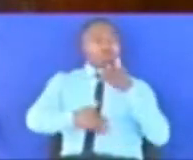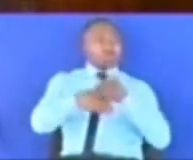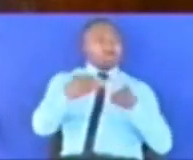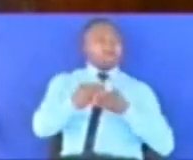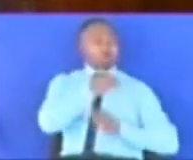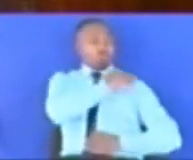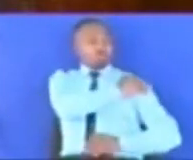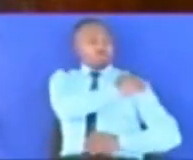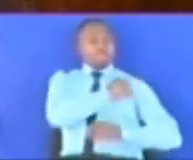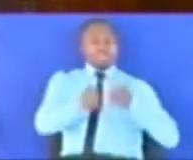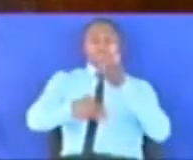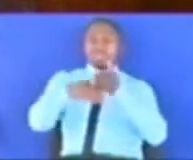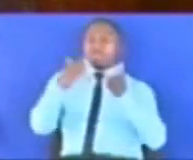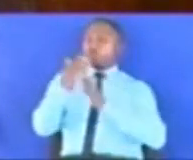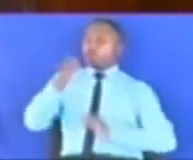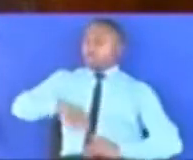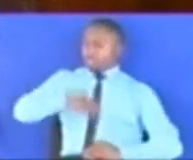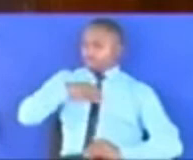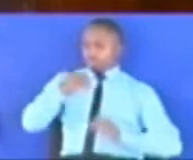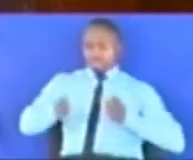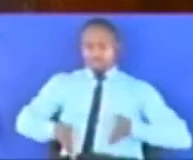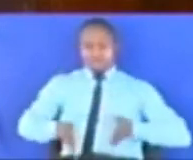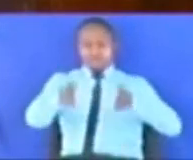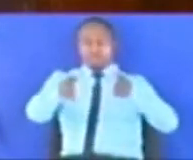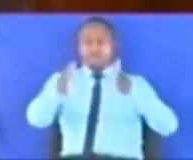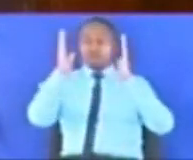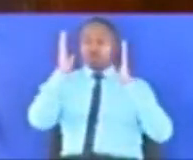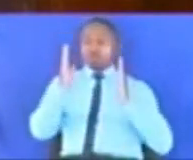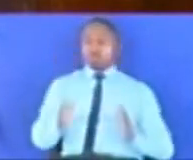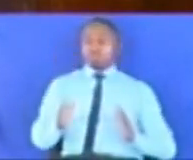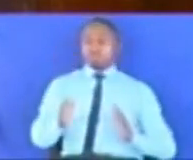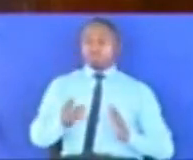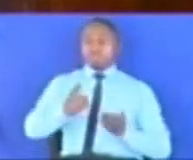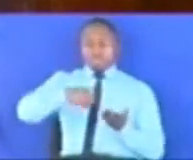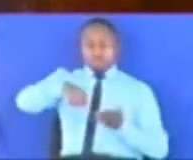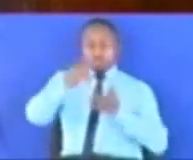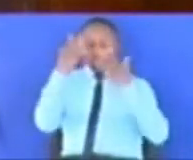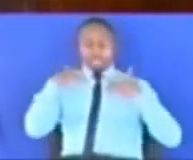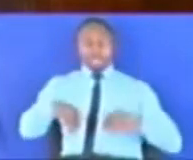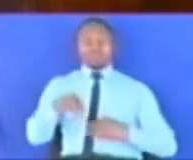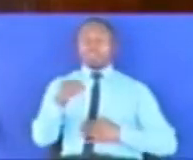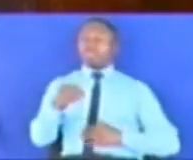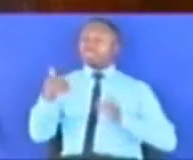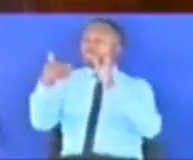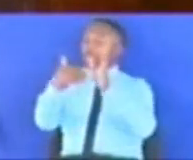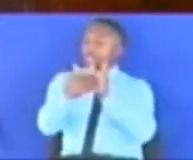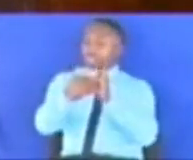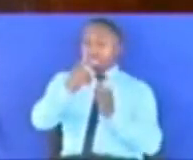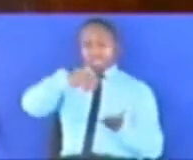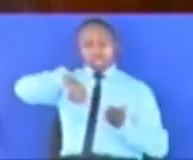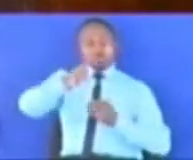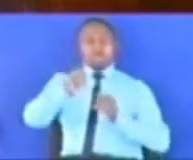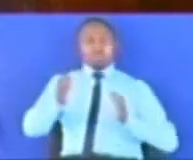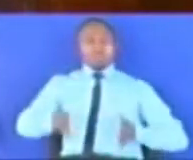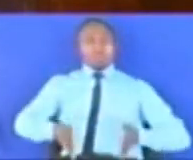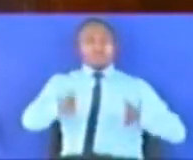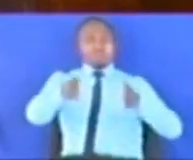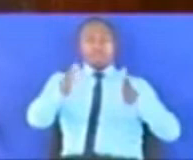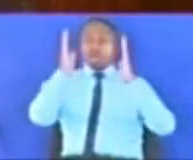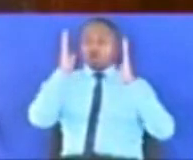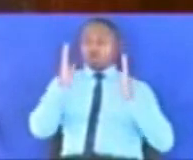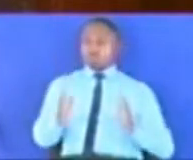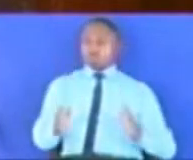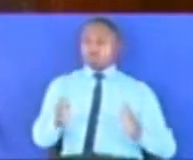majengo ya dharura katika barabara kuu. Kituo cha afya cha Linze ni miongoni mwa kituo kilichokuwa barabara kuu, lakini pia